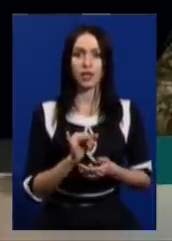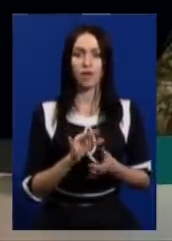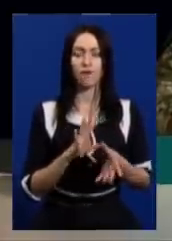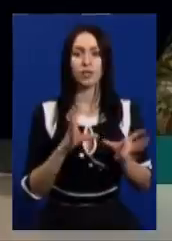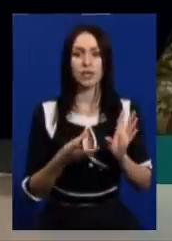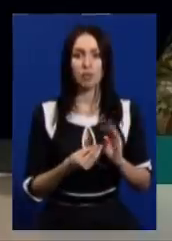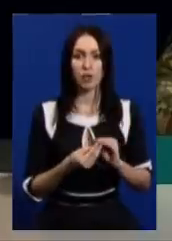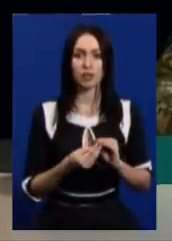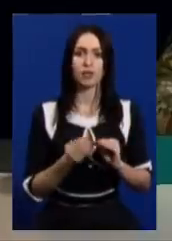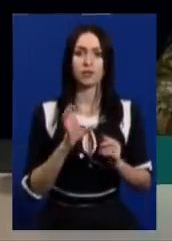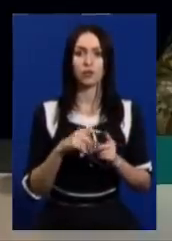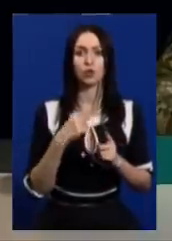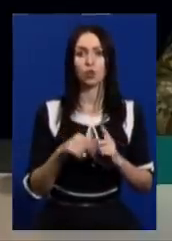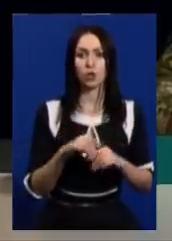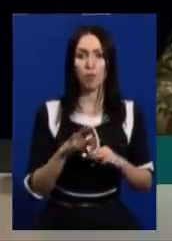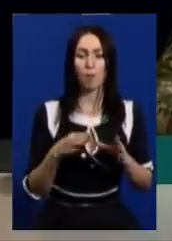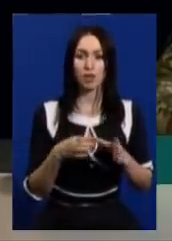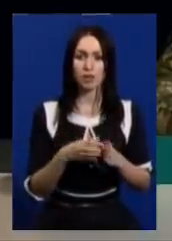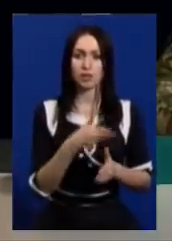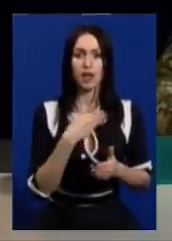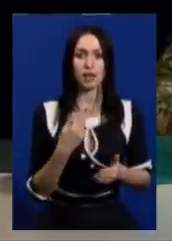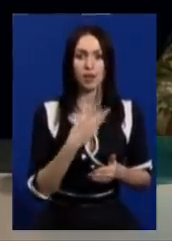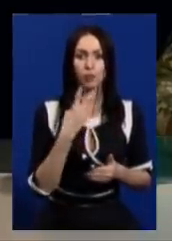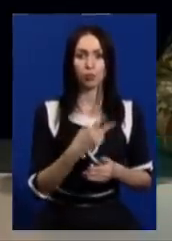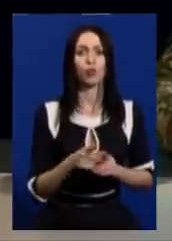взаимодействие с другими подразделениями, мы увидели, что